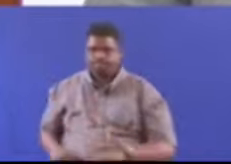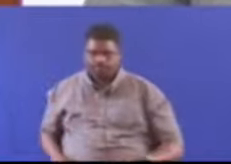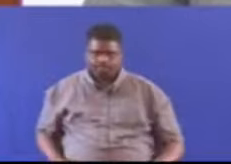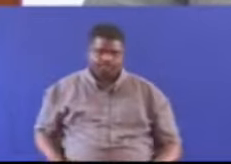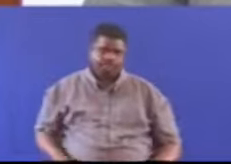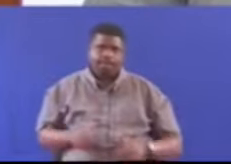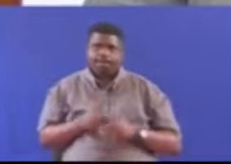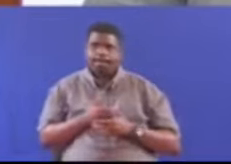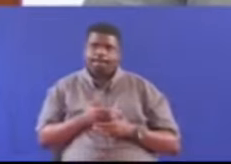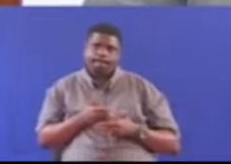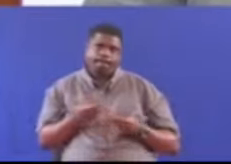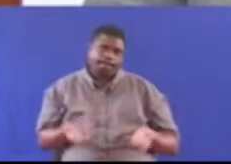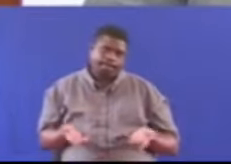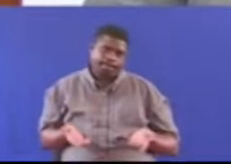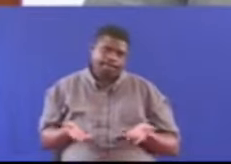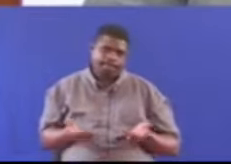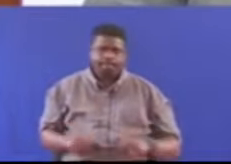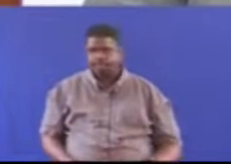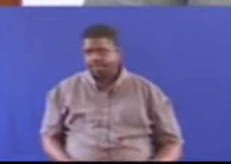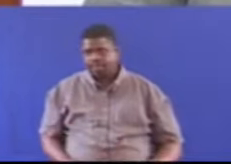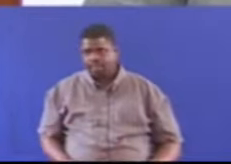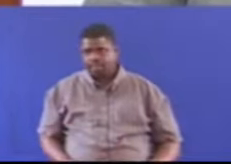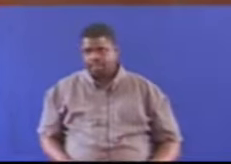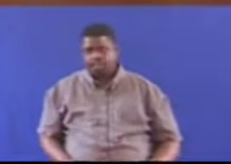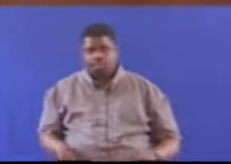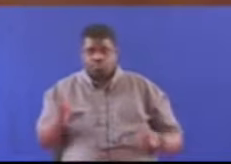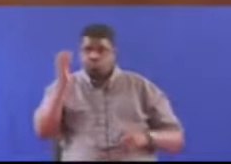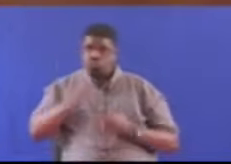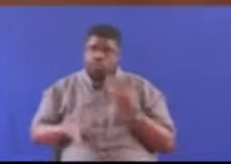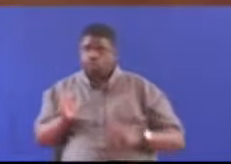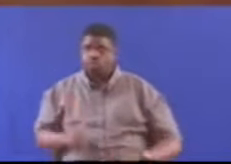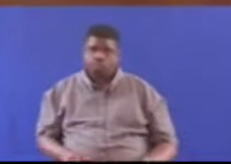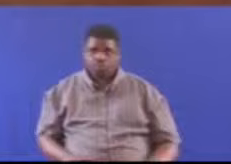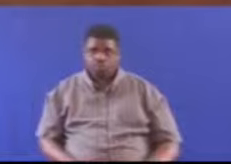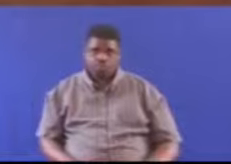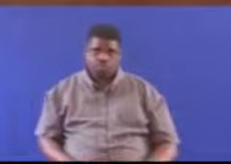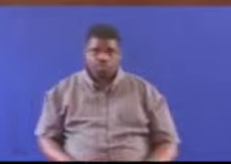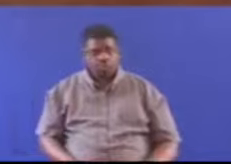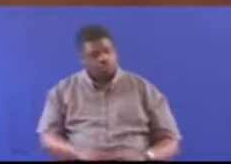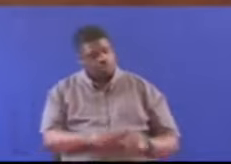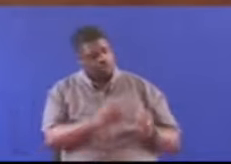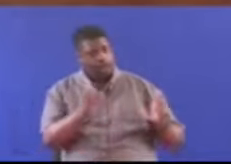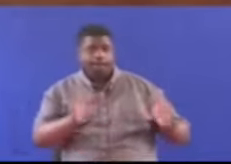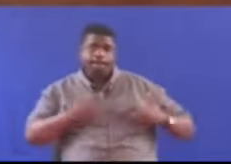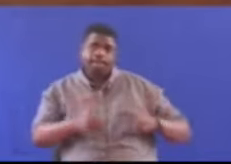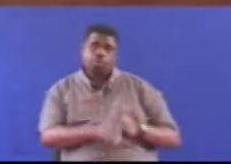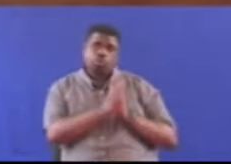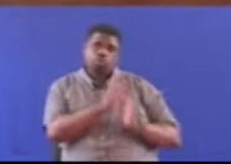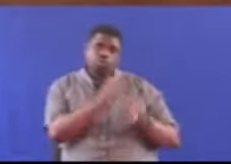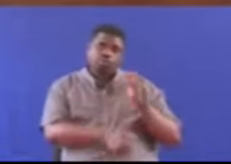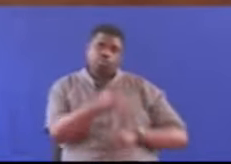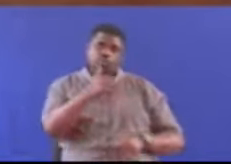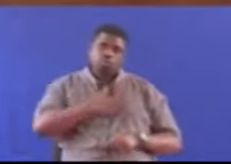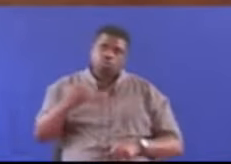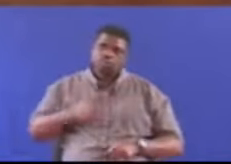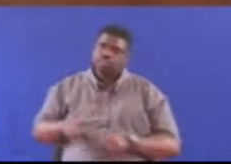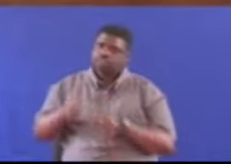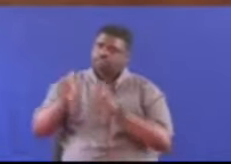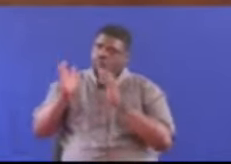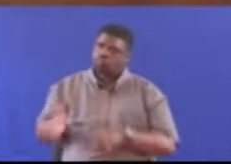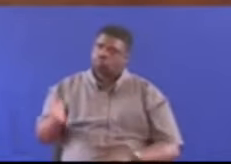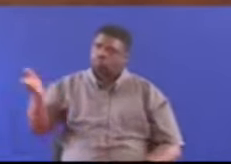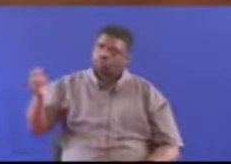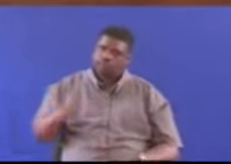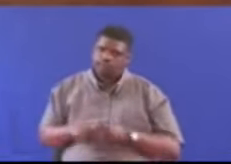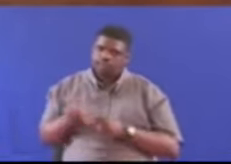kusema hayo, napenda kuhitimisha kwa kuwashukuru viongozi wote. Kwanza Mheshimiwa Waziri Mkuu, Mheshimiwa